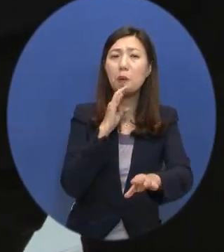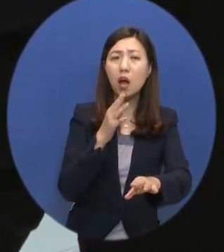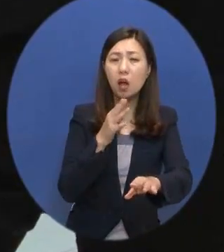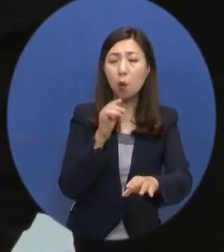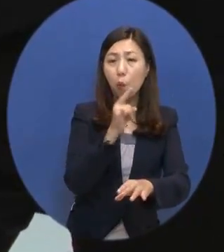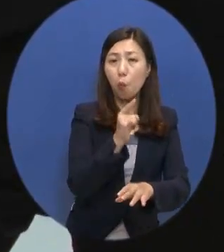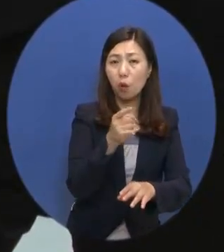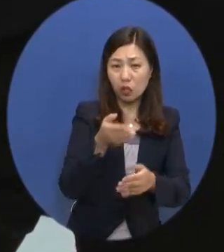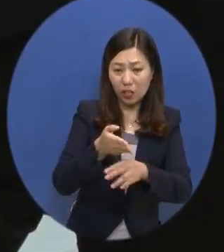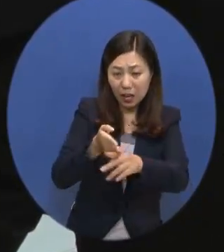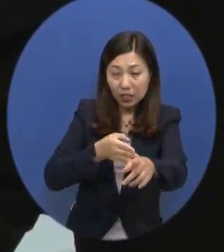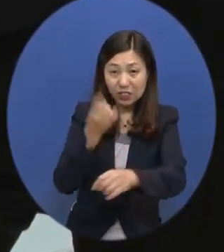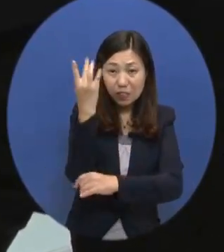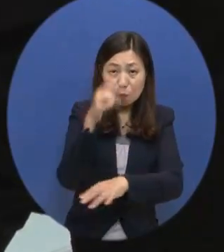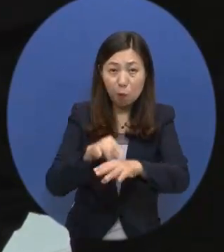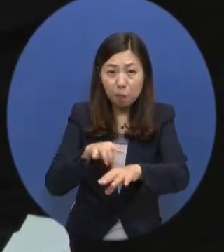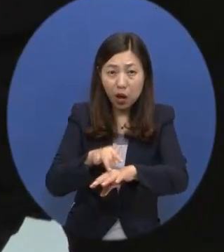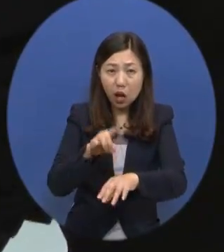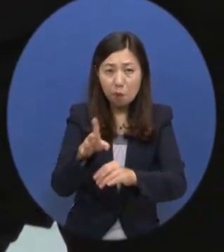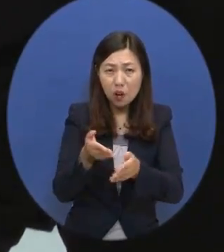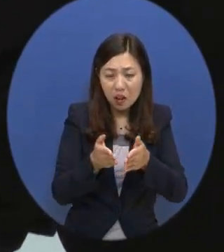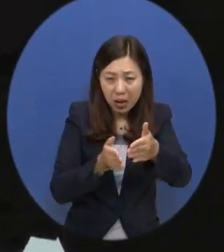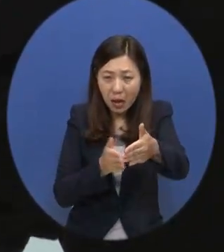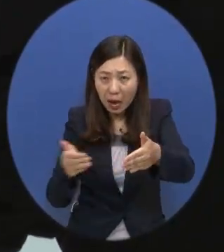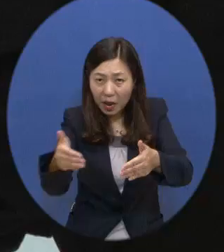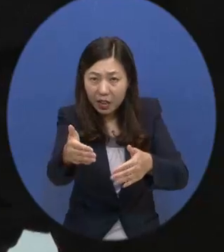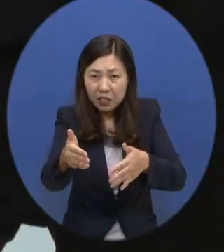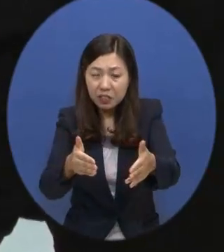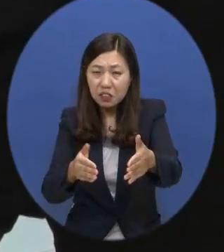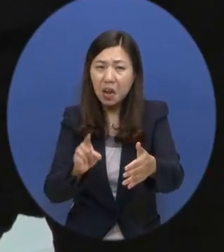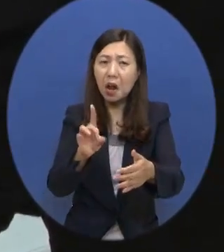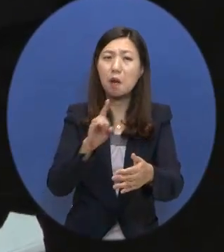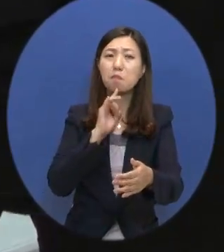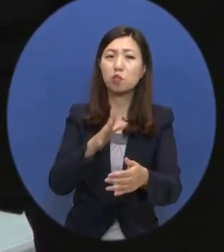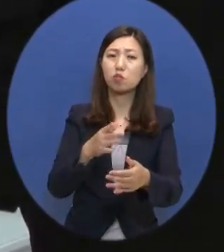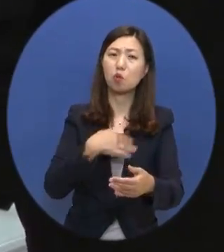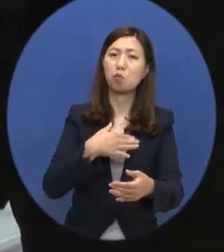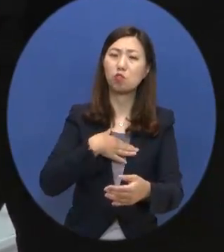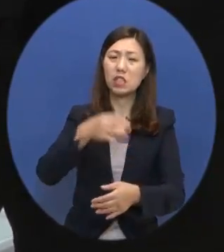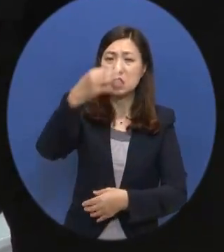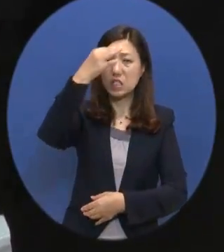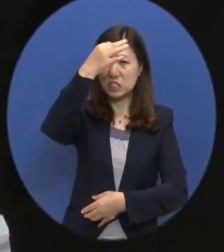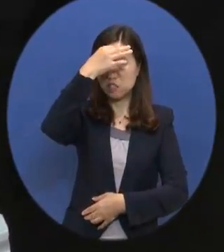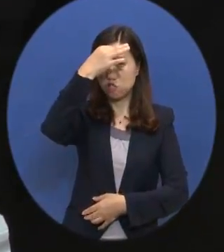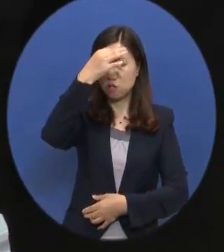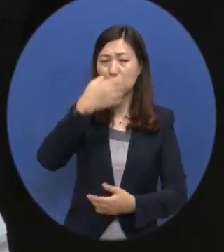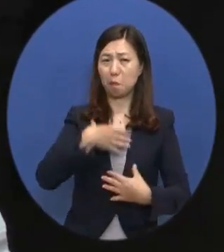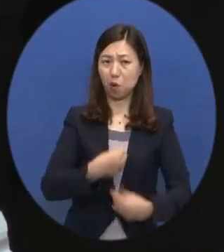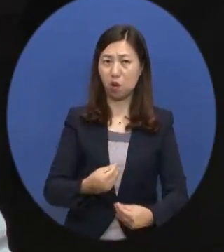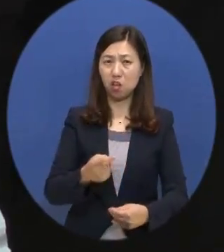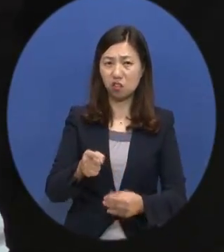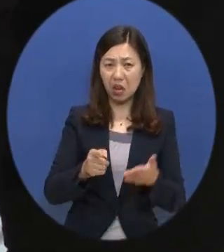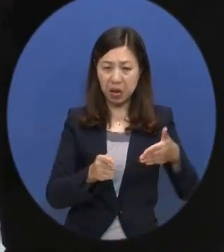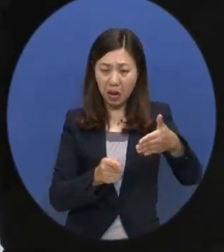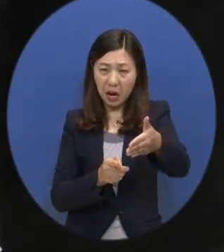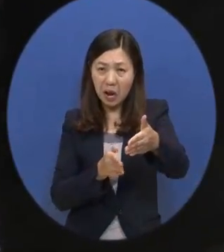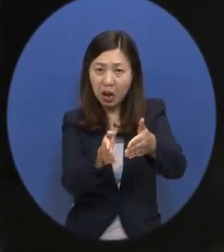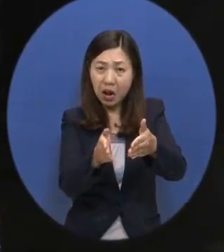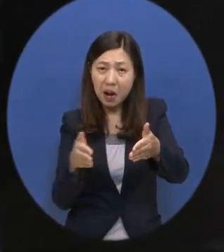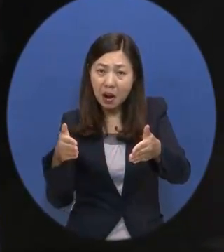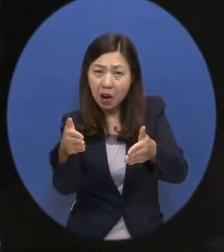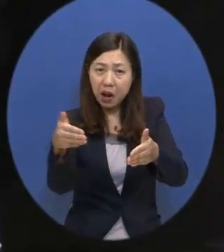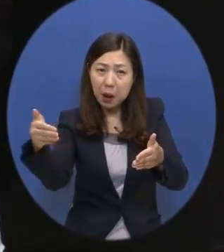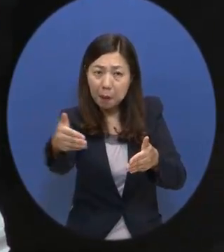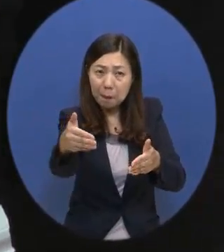필요가 없잖아요. 그렇기 때문에 스킵이 좀 어떻게 보면 편해진다고. 근데 라인이 많은 뭐